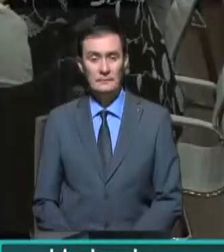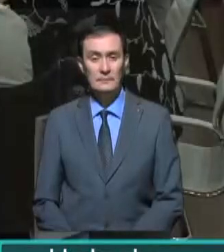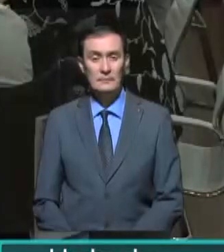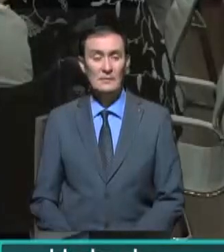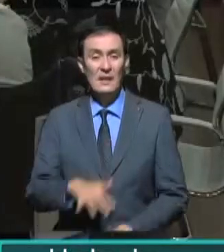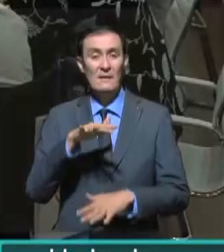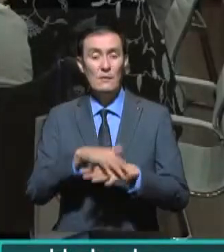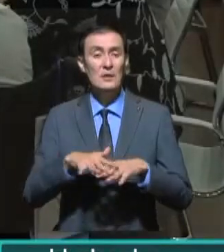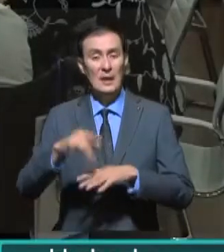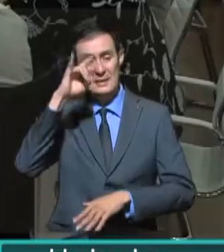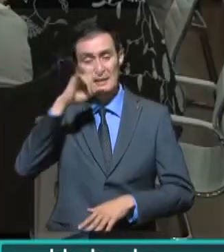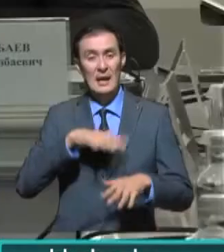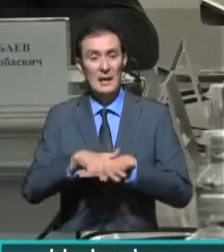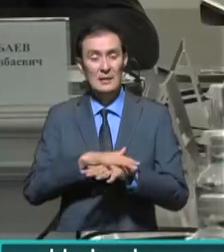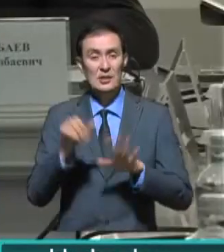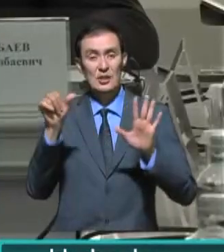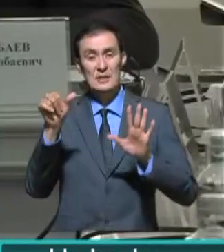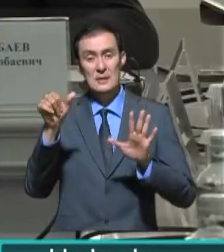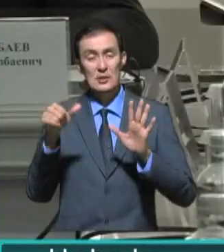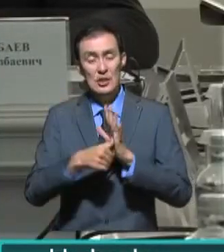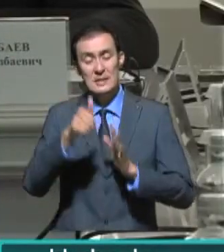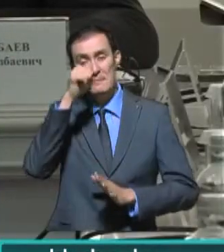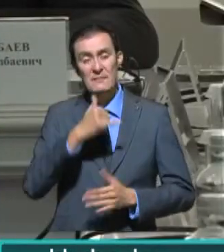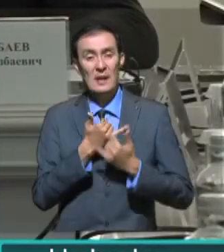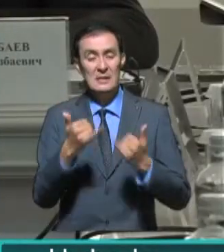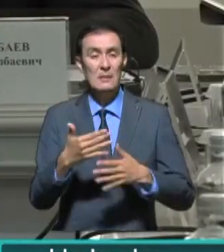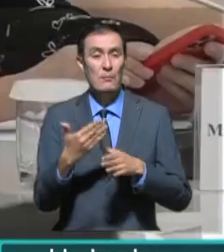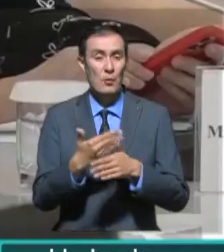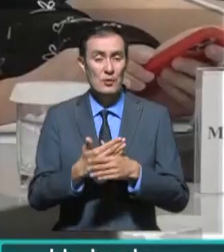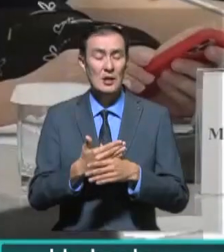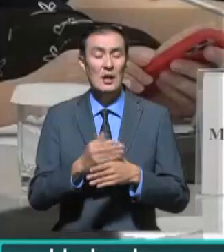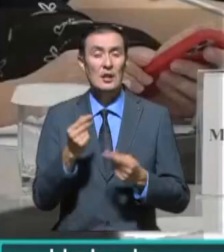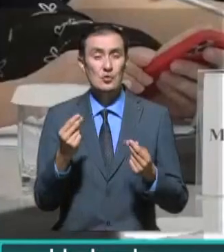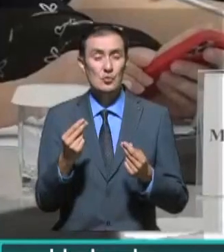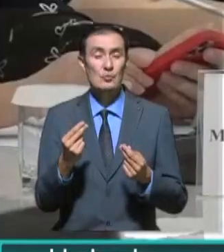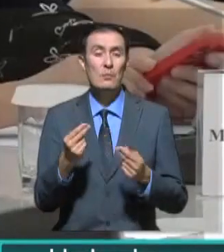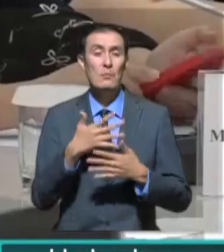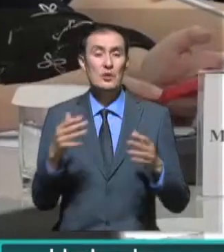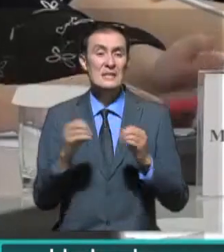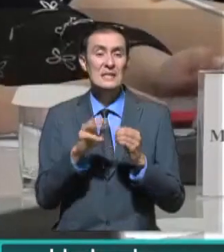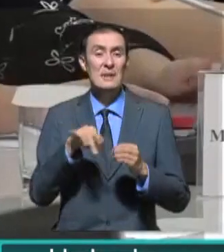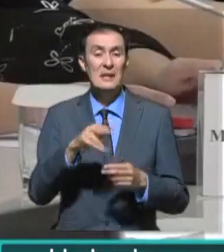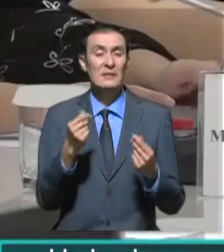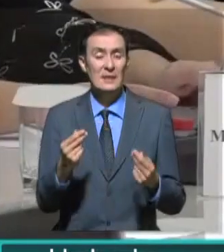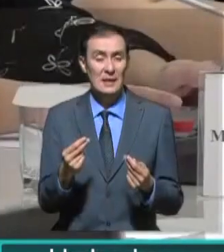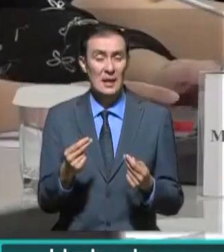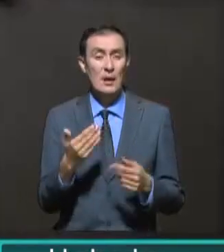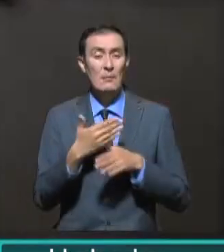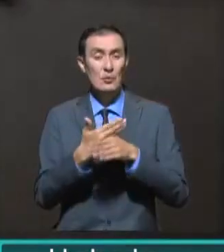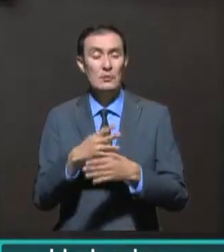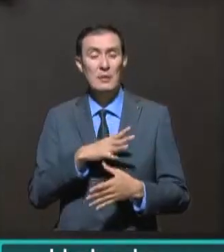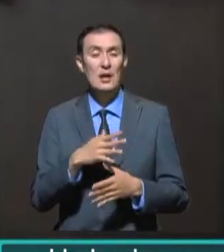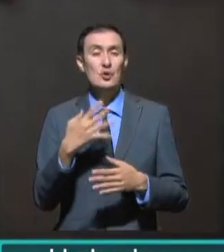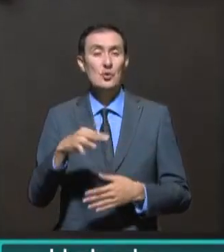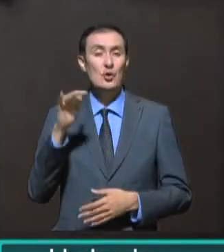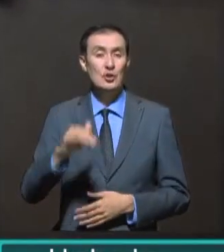Фонд «Казахстан Халкына» за полгода своего существования оказал помощь жителям страны на сумму, превышающую 10 миллиардов тенге. Ее получили больше